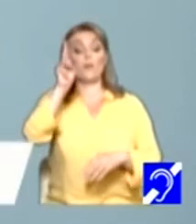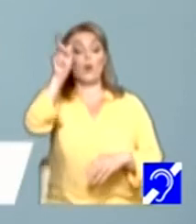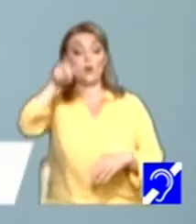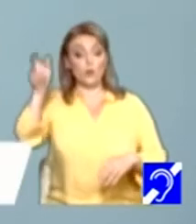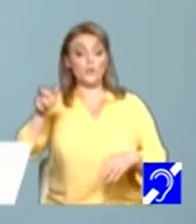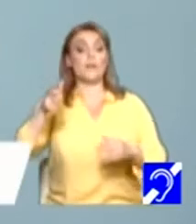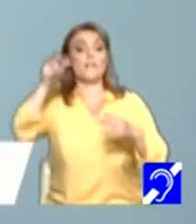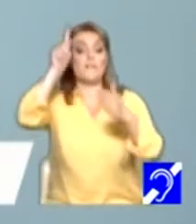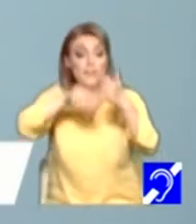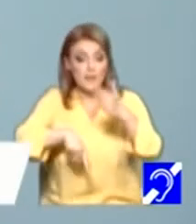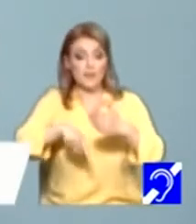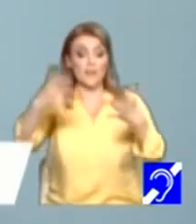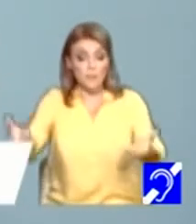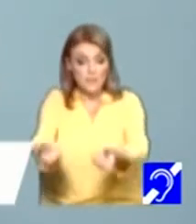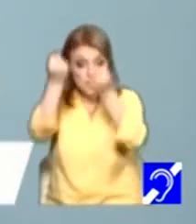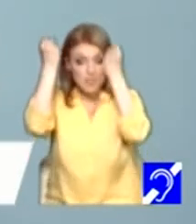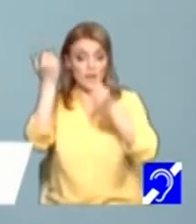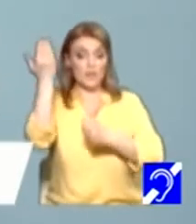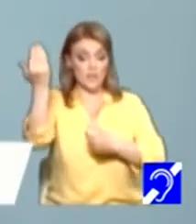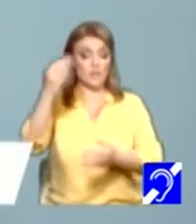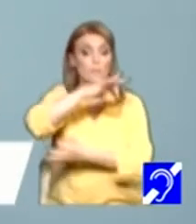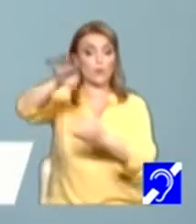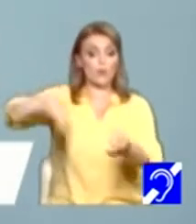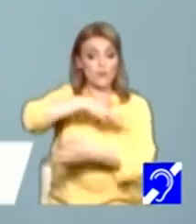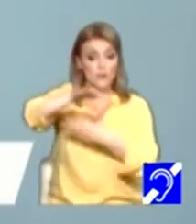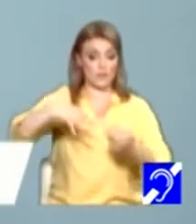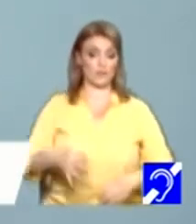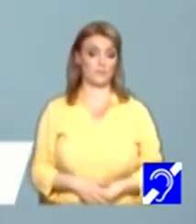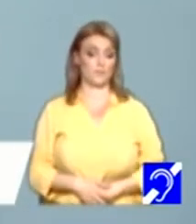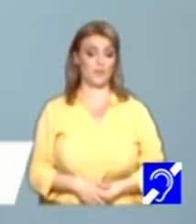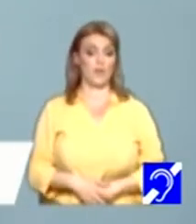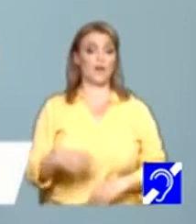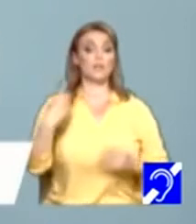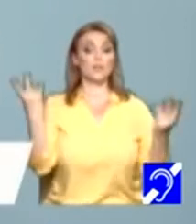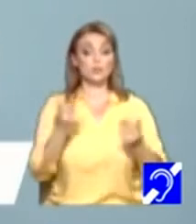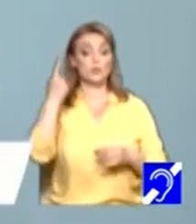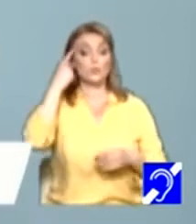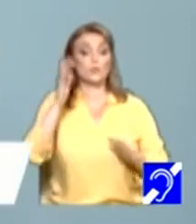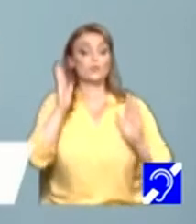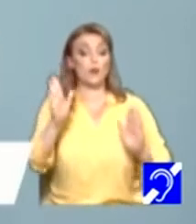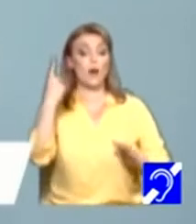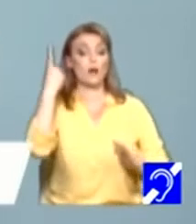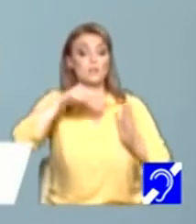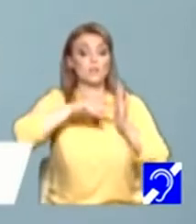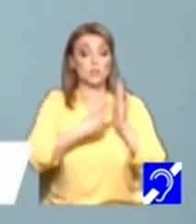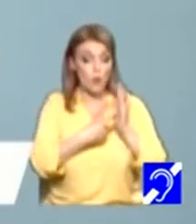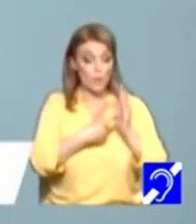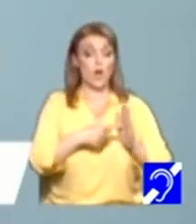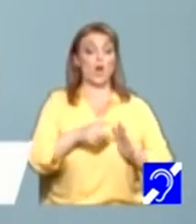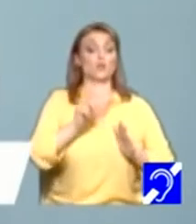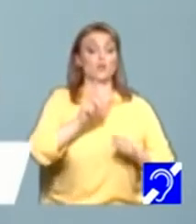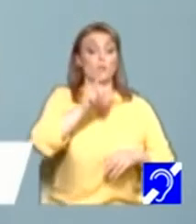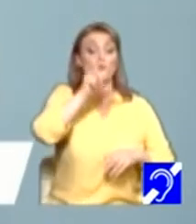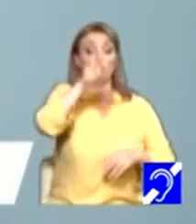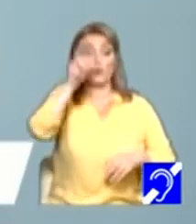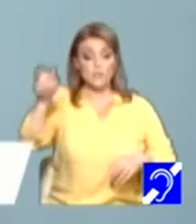să voteze pe baza tuturor proiectelor, reieșind de un singur scop, de reieșit din scopul de a face viața mai bună